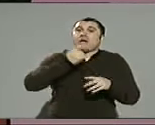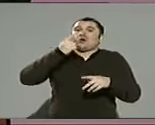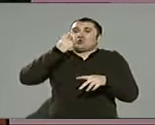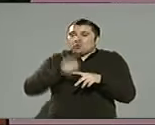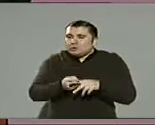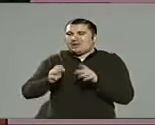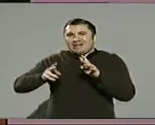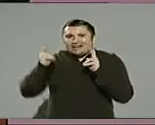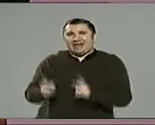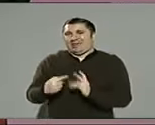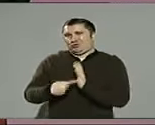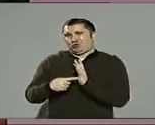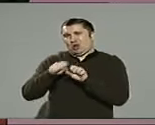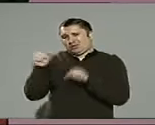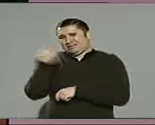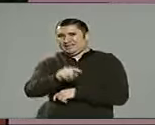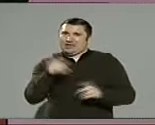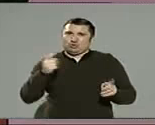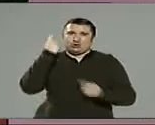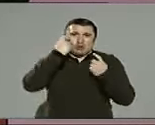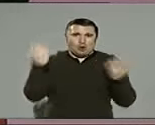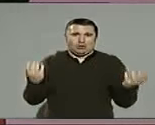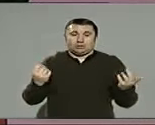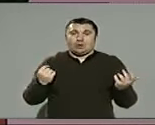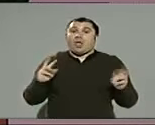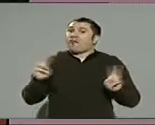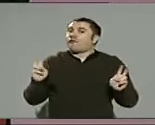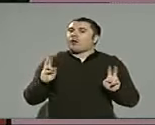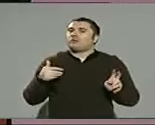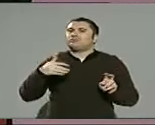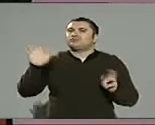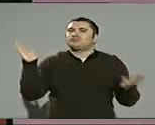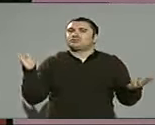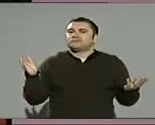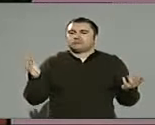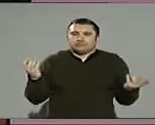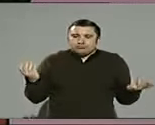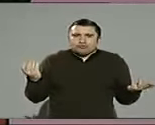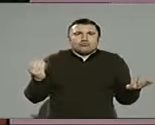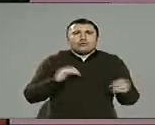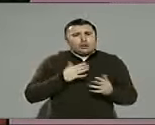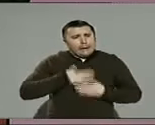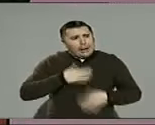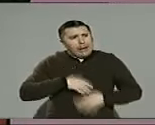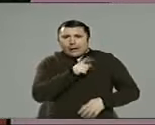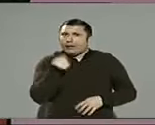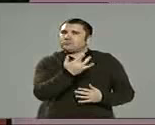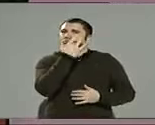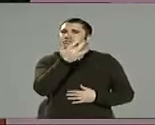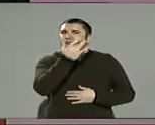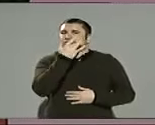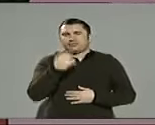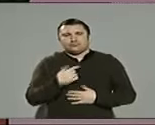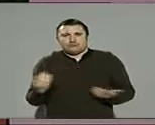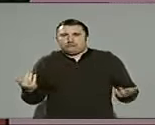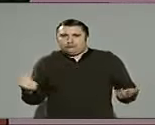muss für ein gerechteres Steuersystem sorgen. Wer das nicht macht, der darf das alles kritisieren, was wir tun. Aber dem wünsche